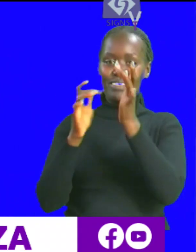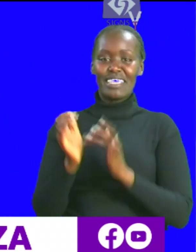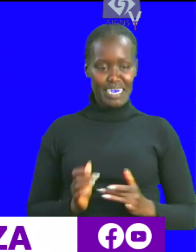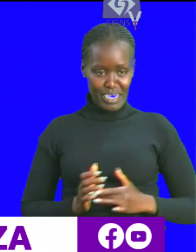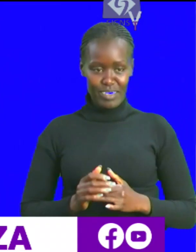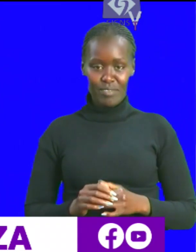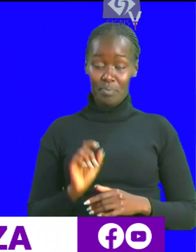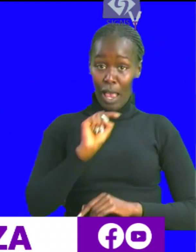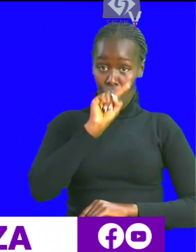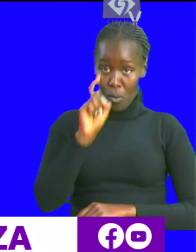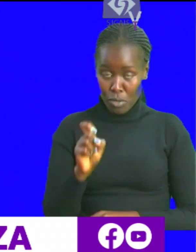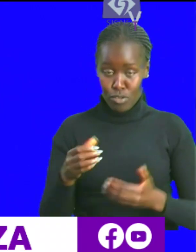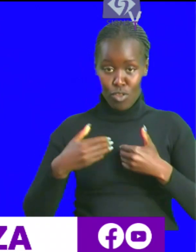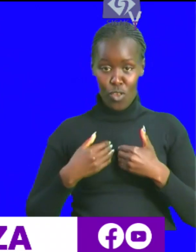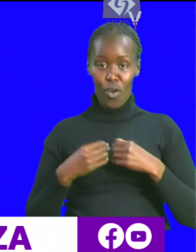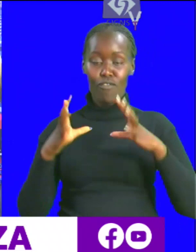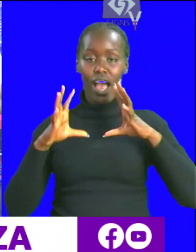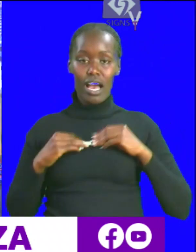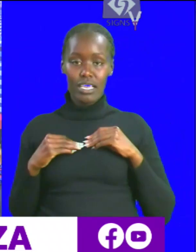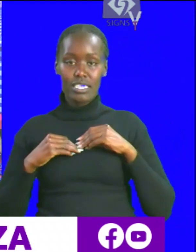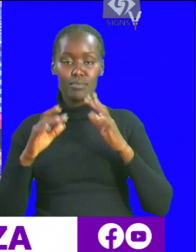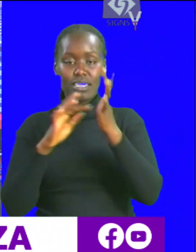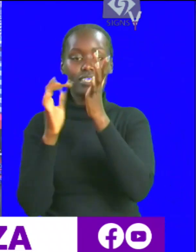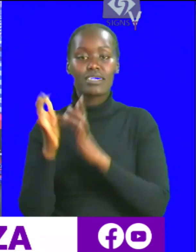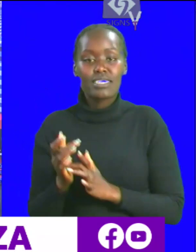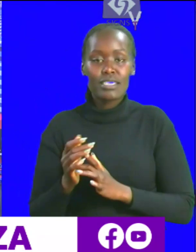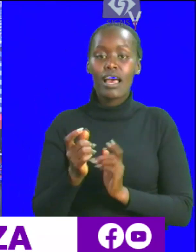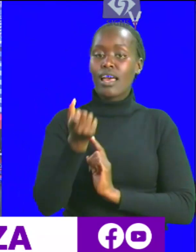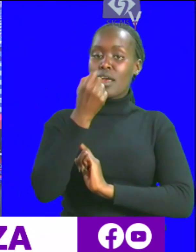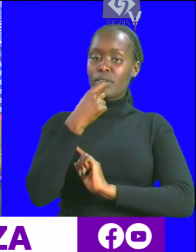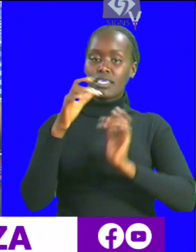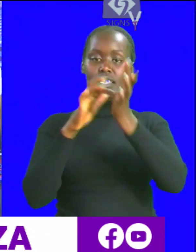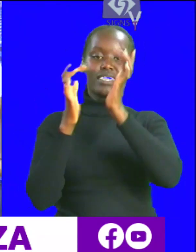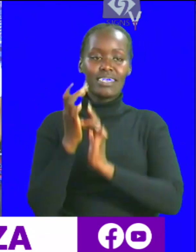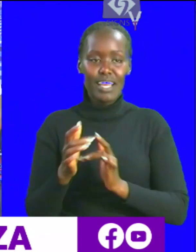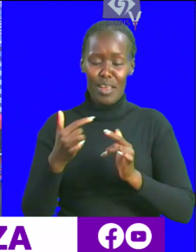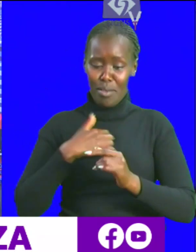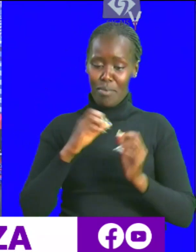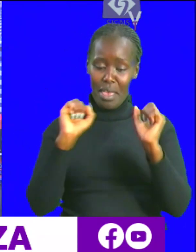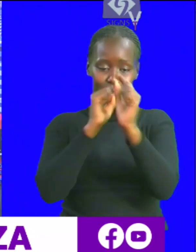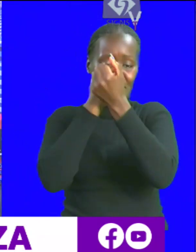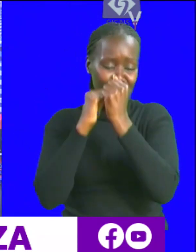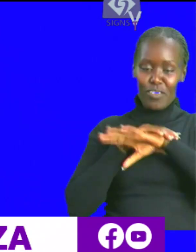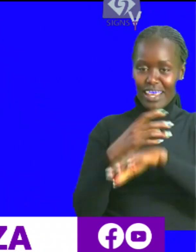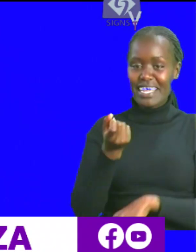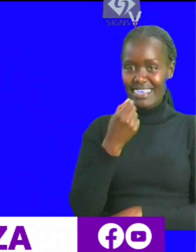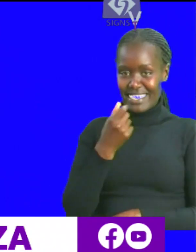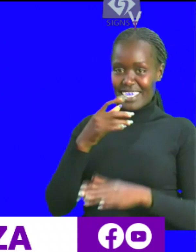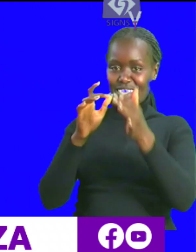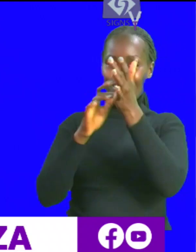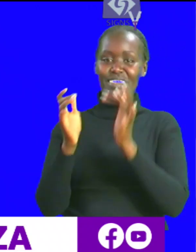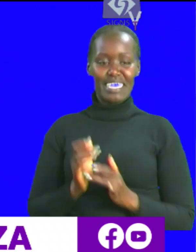Inakubalika. Aha. John Latron ngati ya kwenye Facebook. Mhm. Nasikia hata nimeanza na John. Ndio. Ndio nilikuwa